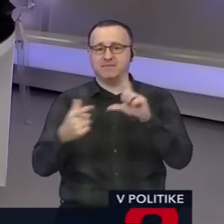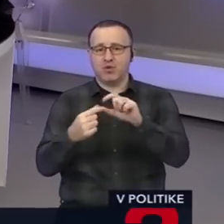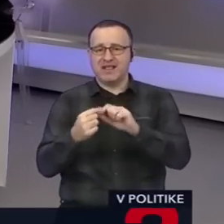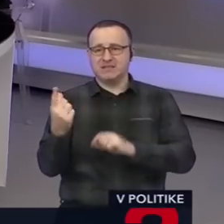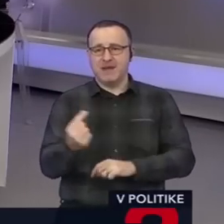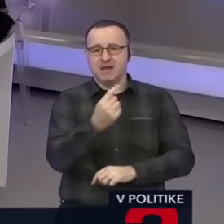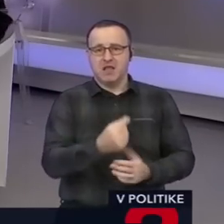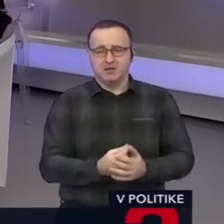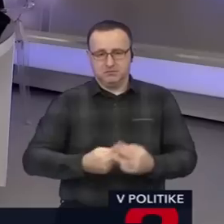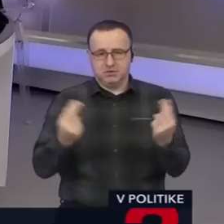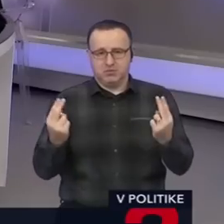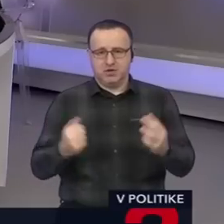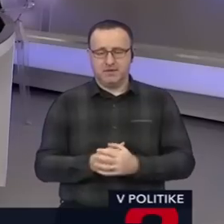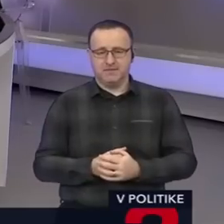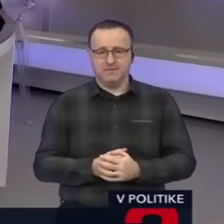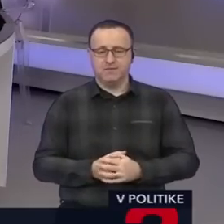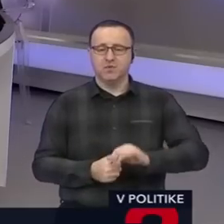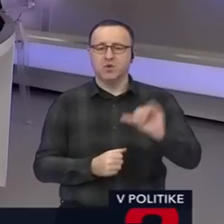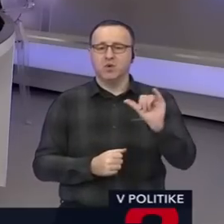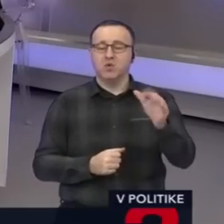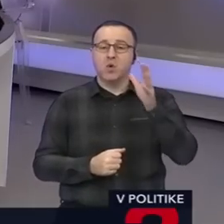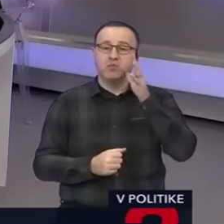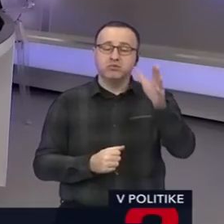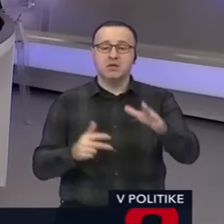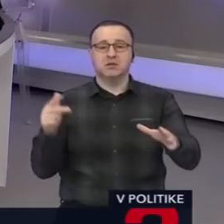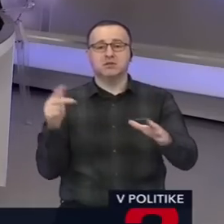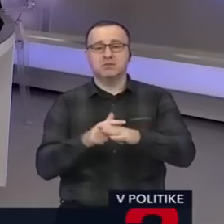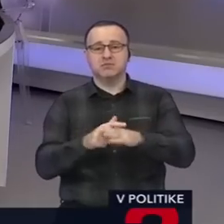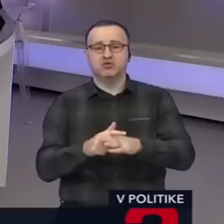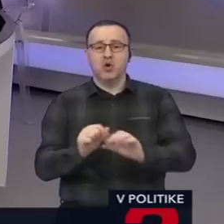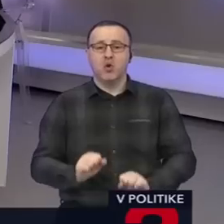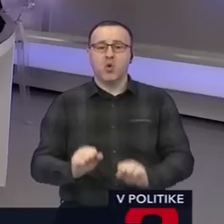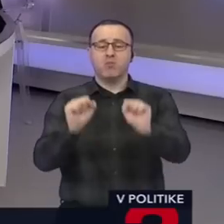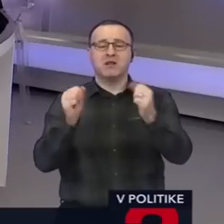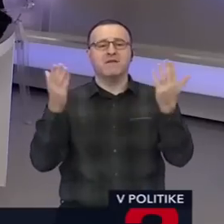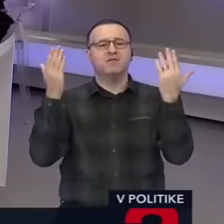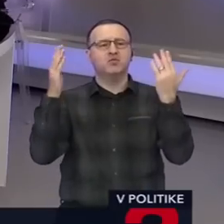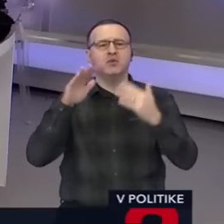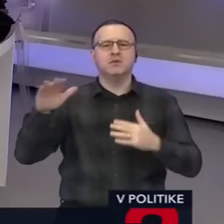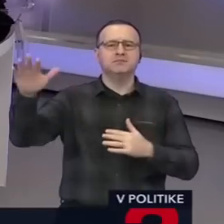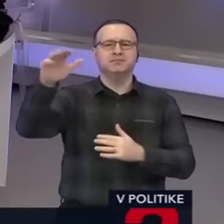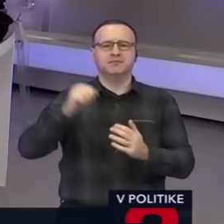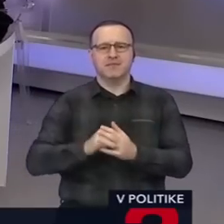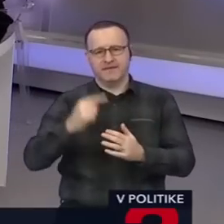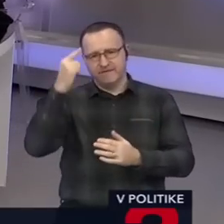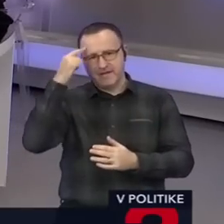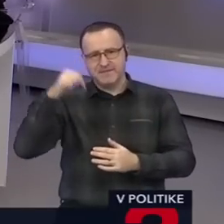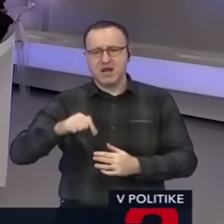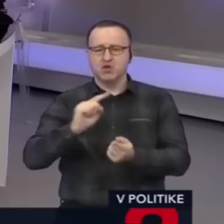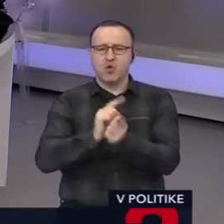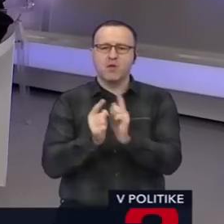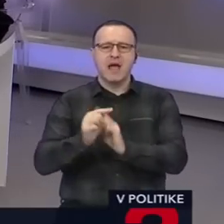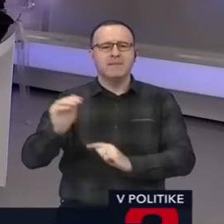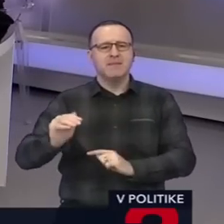roka. Čiže rozumiem, je to aj v koordinácii. Ale kto bude v takom prípade zabezpečovať obranu vzdušného priestoru? Viem, že teraz je dohoda minimálne s Poľskom